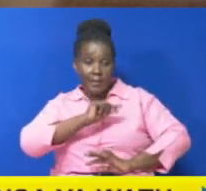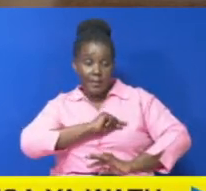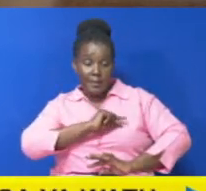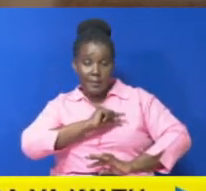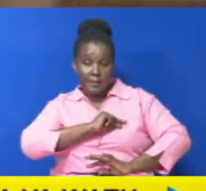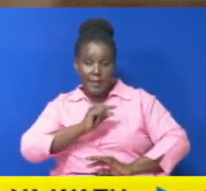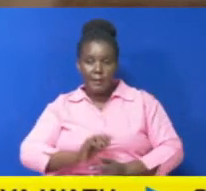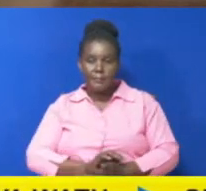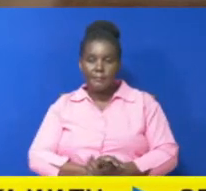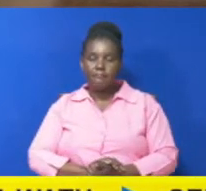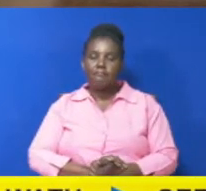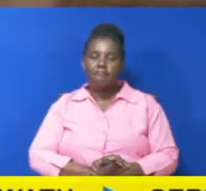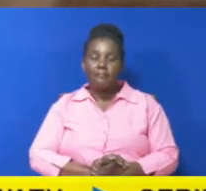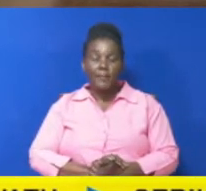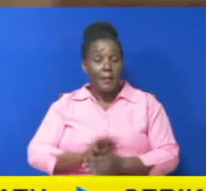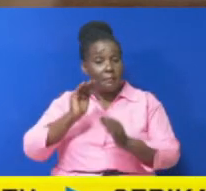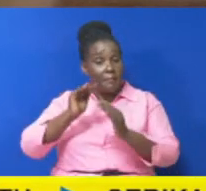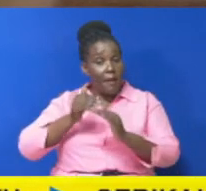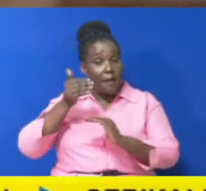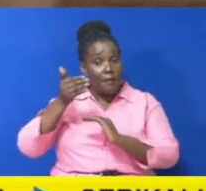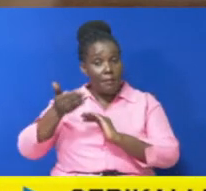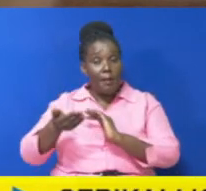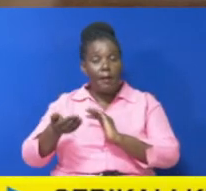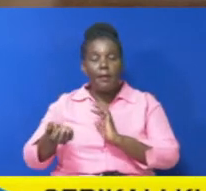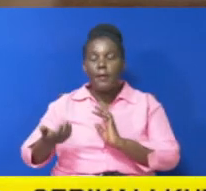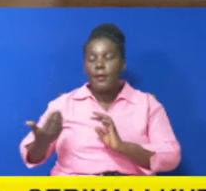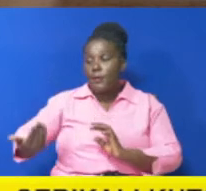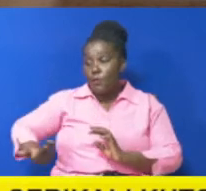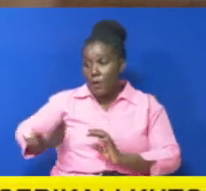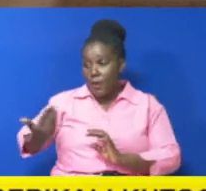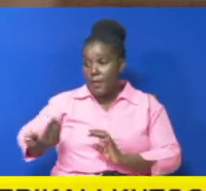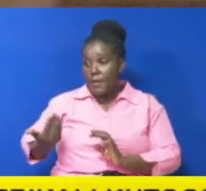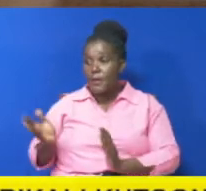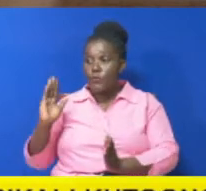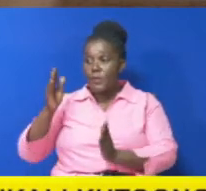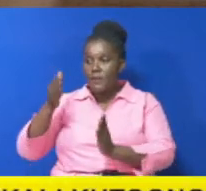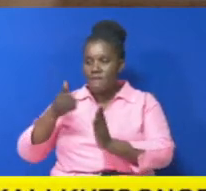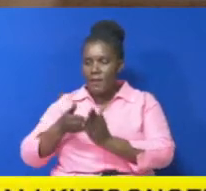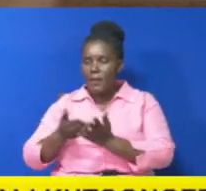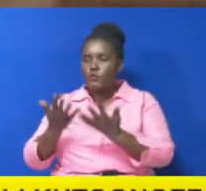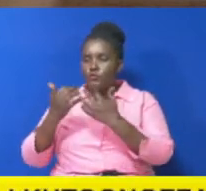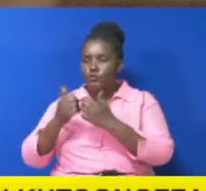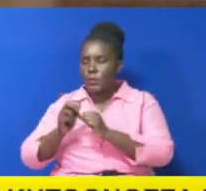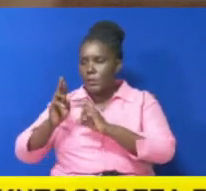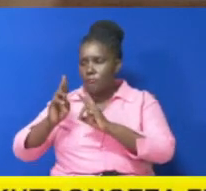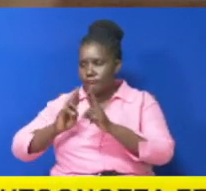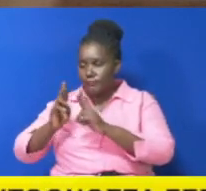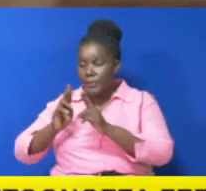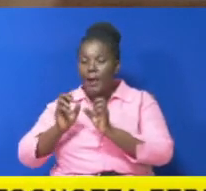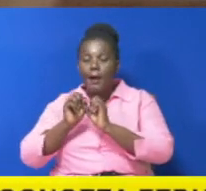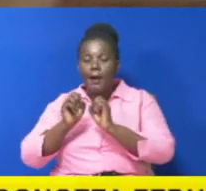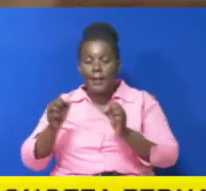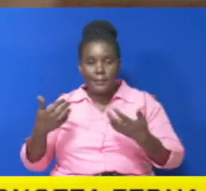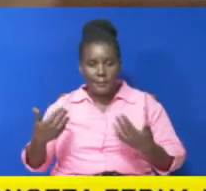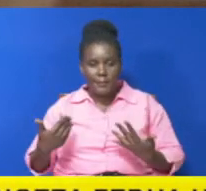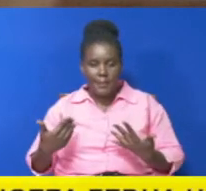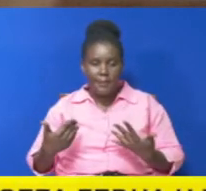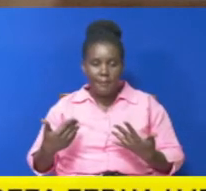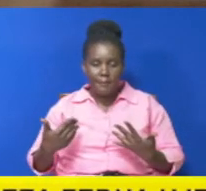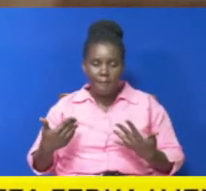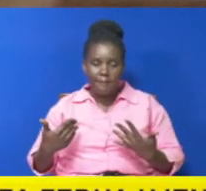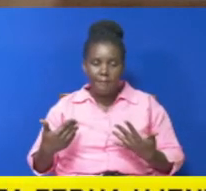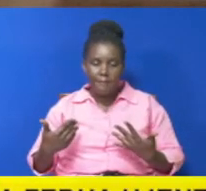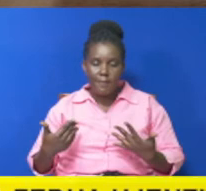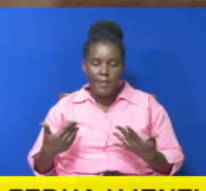kwenye ndoa. Hapo baadaye utakuwa nami na wageni wetu ambao tumwalika kwa siku ya leo. Ila sasa nampisha Alfa Wawa